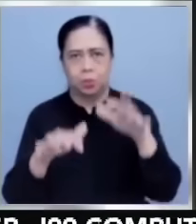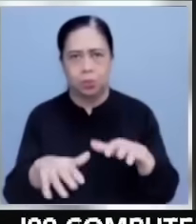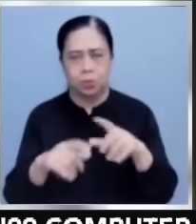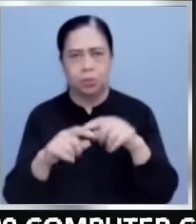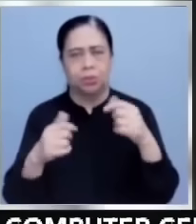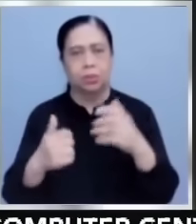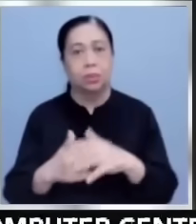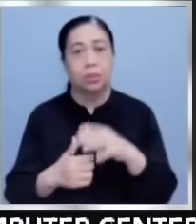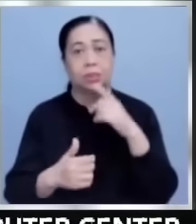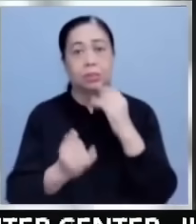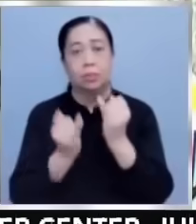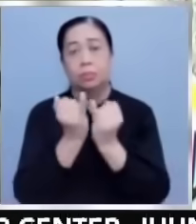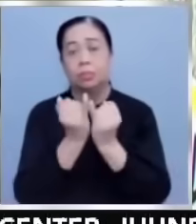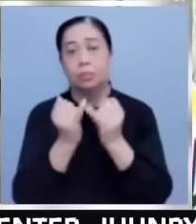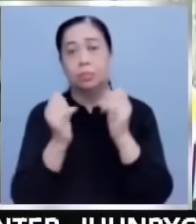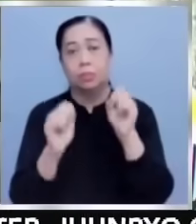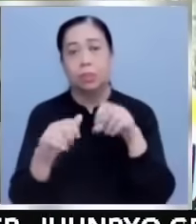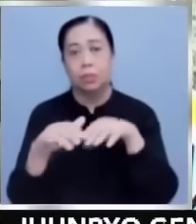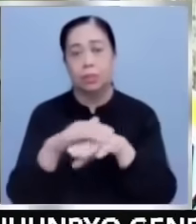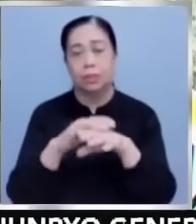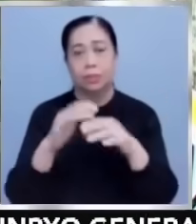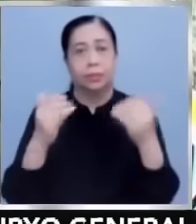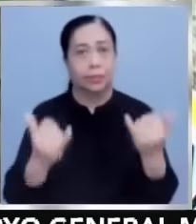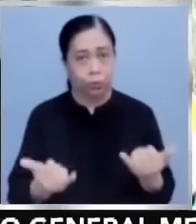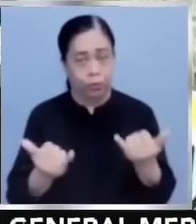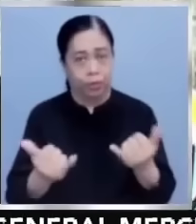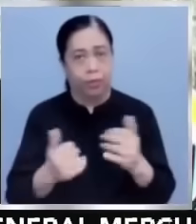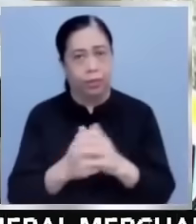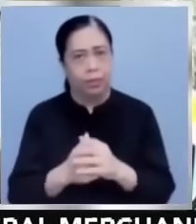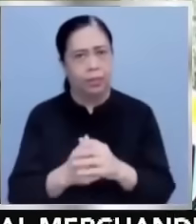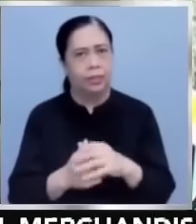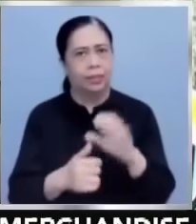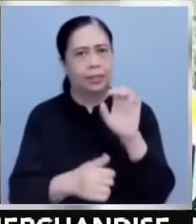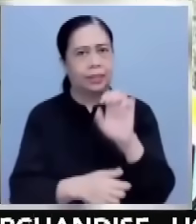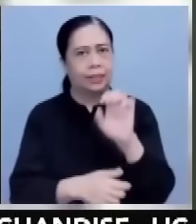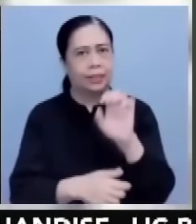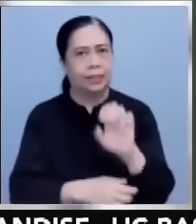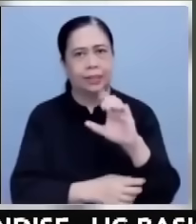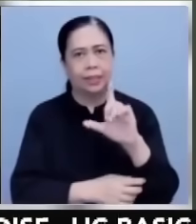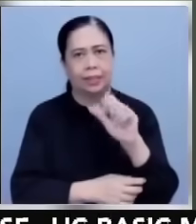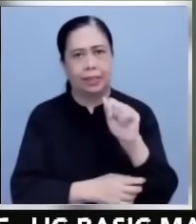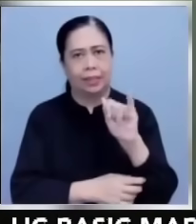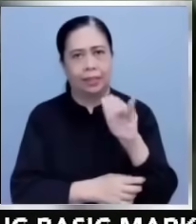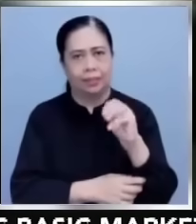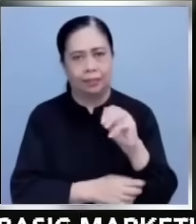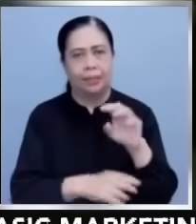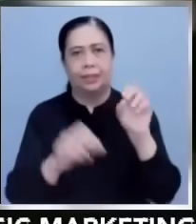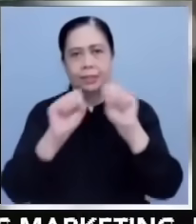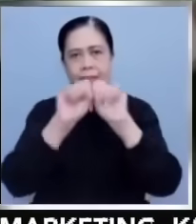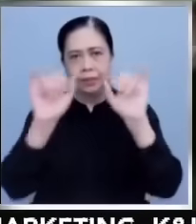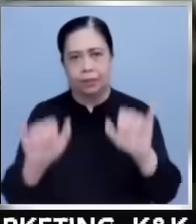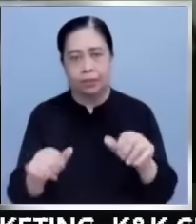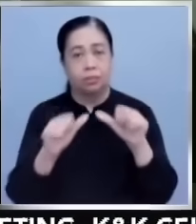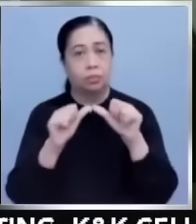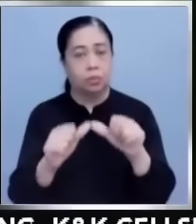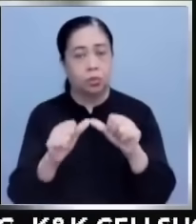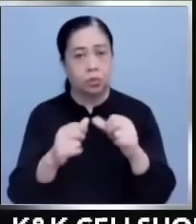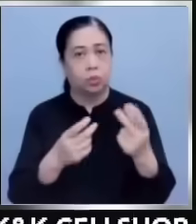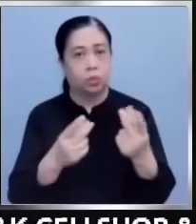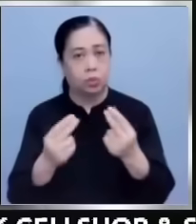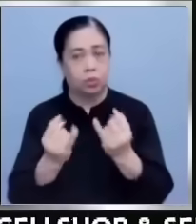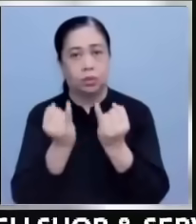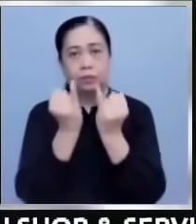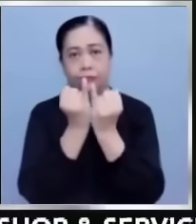PhilHealth, posibleng ma-access na rin ngayong araw ang e-claim system. Sa ngayon, patuloy raw ang ginagawang hakbang ng